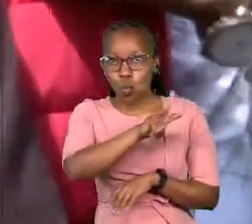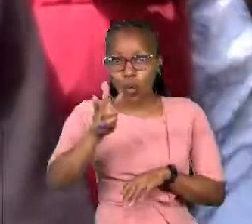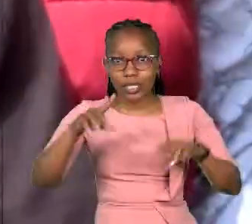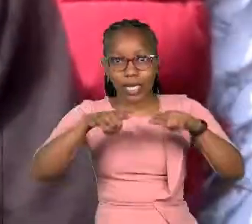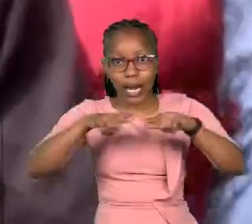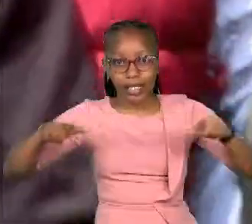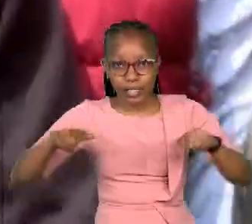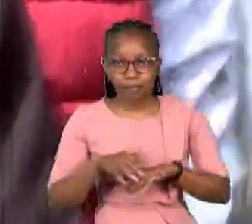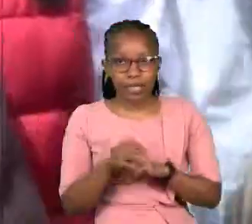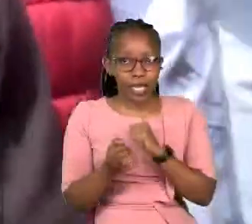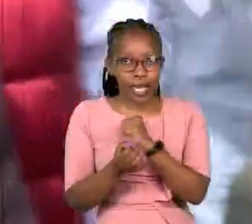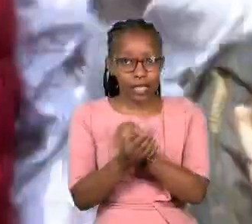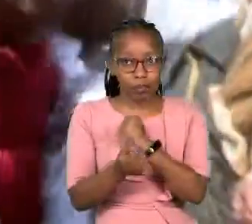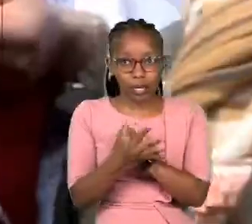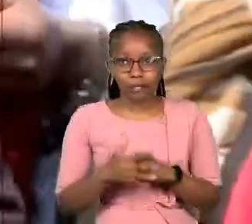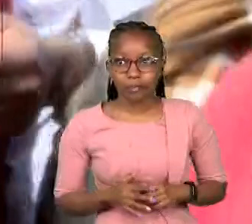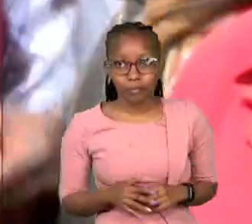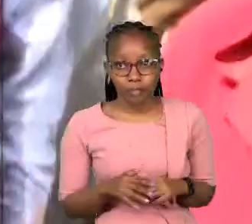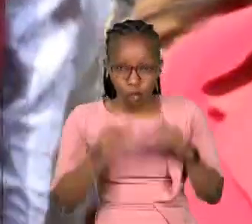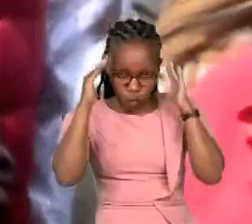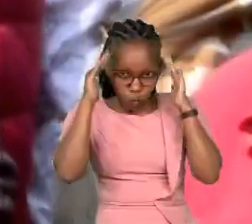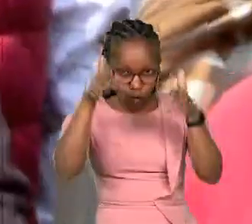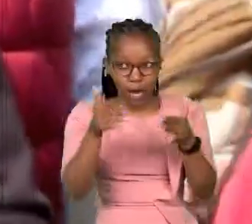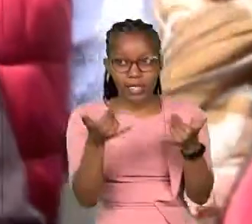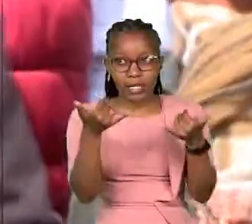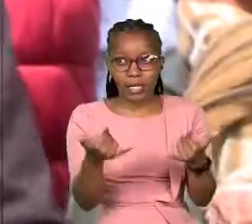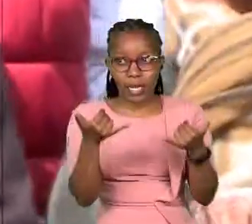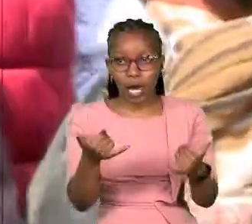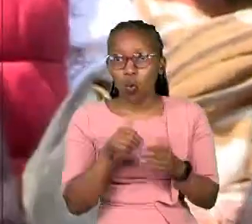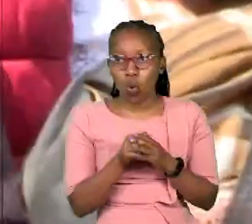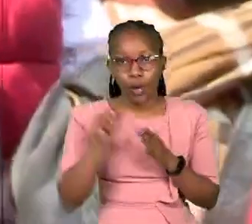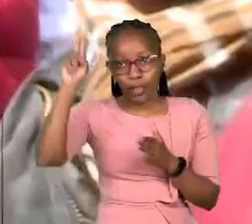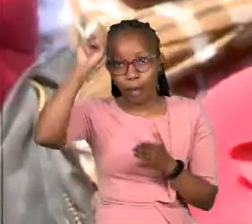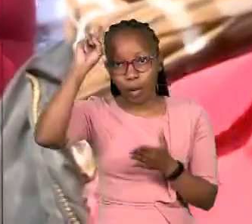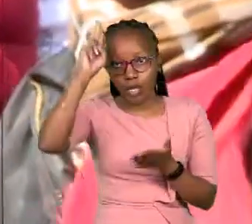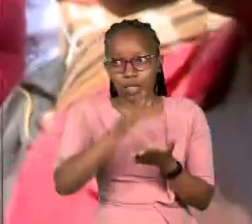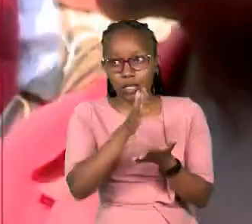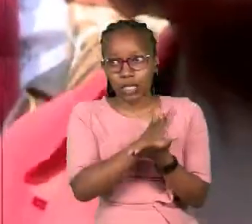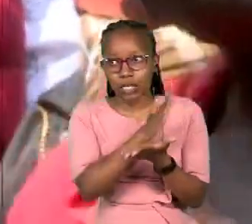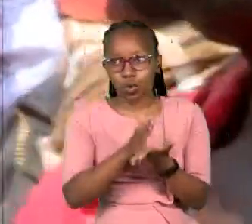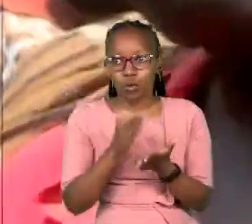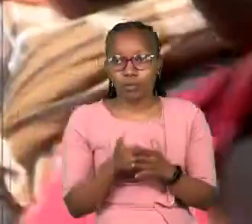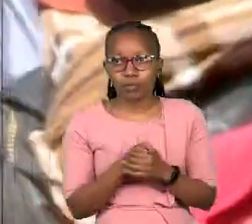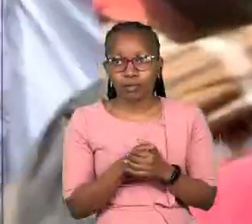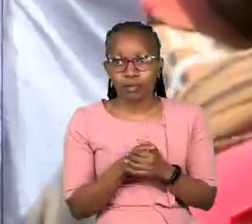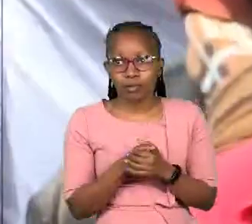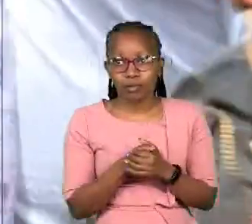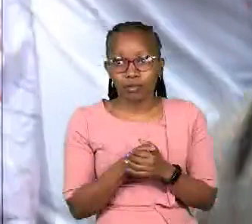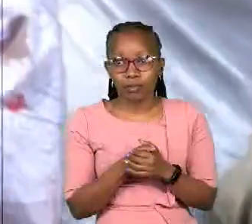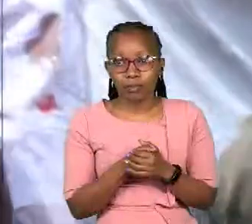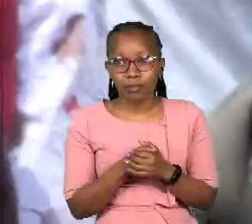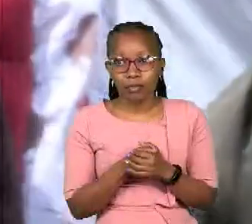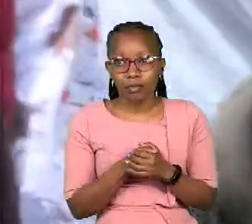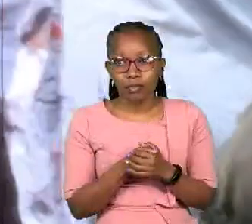ambaye anazungumzia kwamba swala ambalo linafaa kuangaziwa sana haswa katika idara ya polisi ni kuweza kuzungumza kufuatia yale,